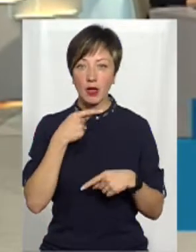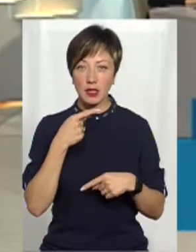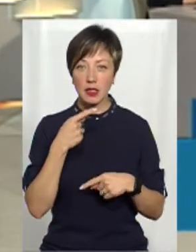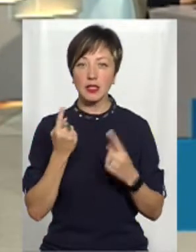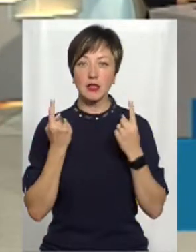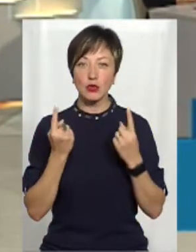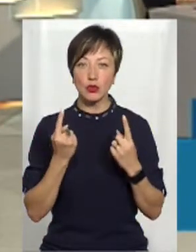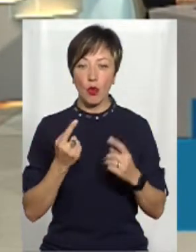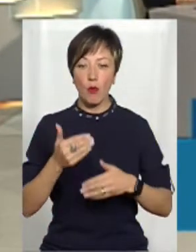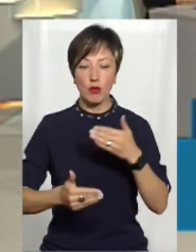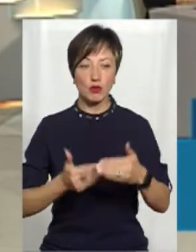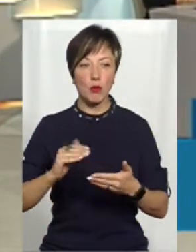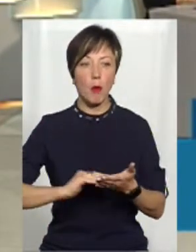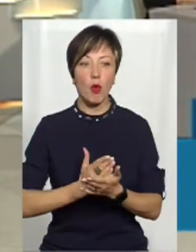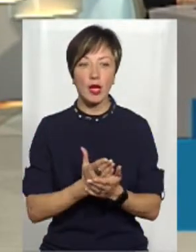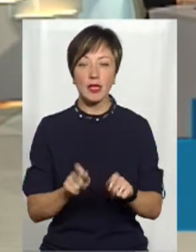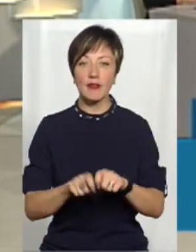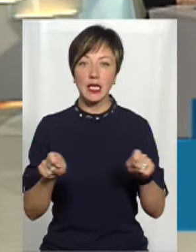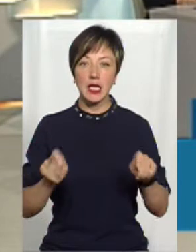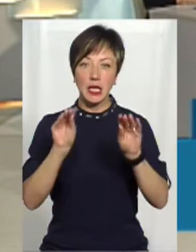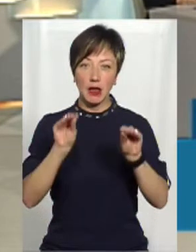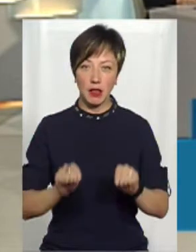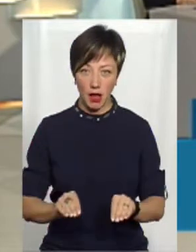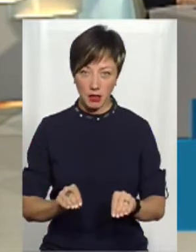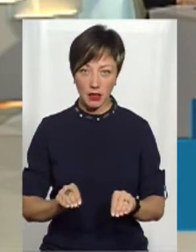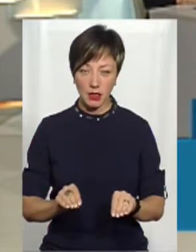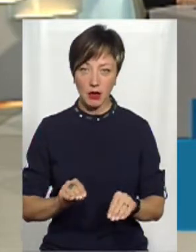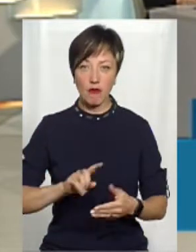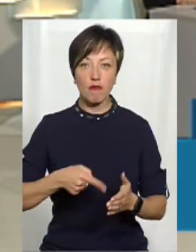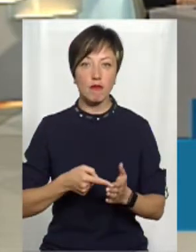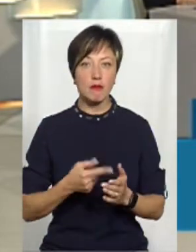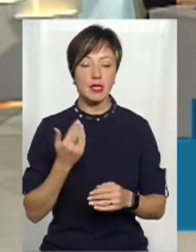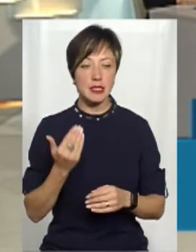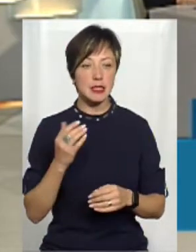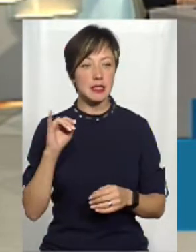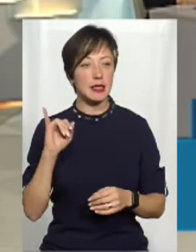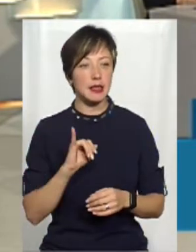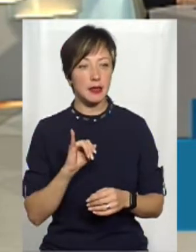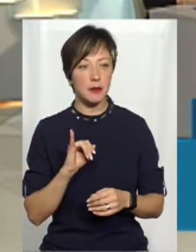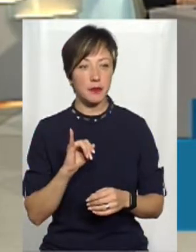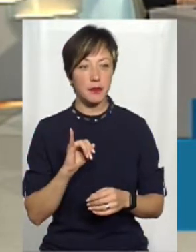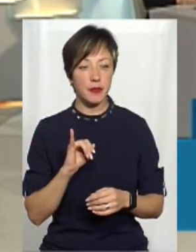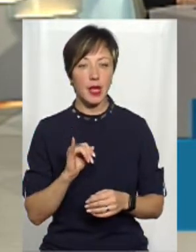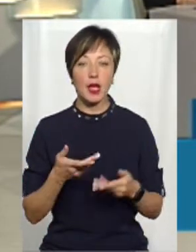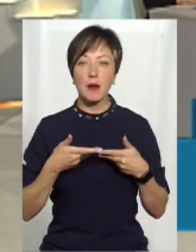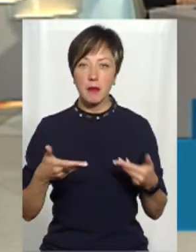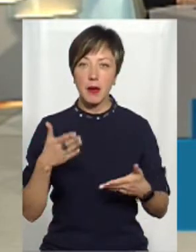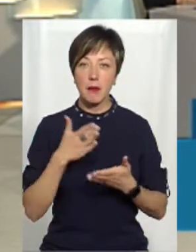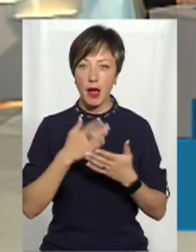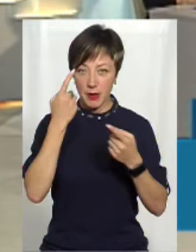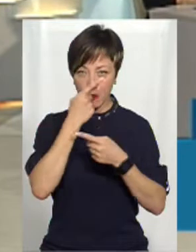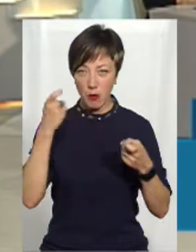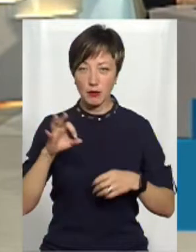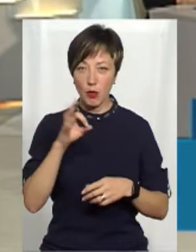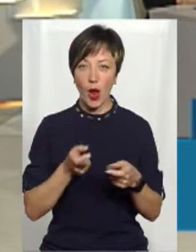зазнала значного поступу політика відкритих даних в місті, і ми маємо інформацію